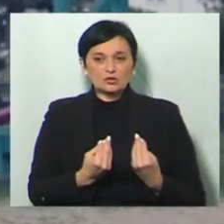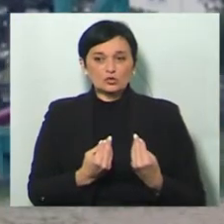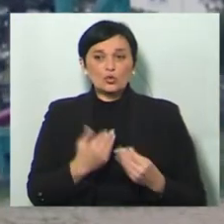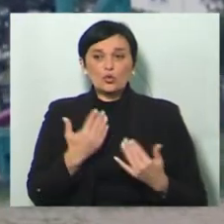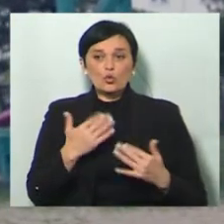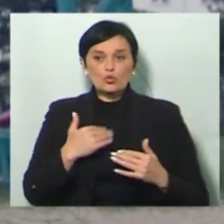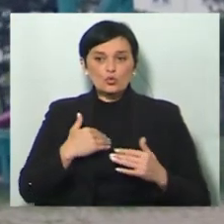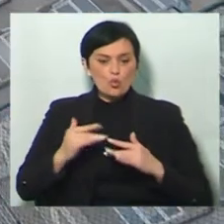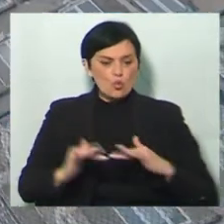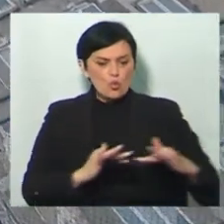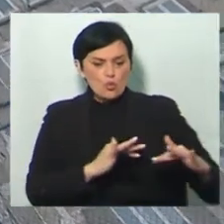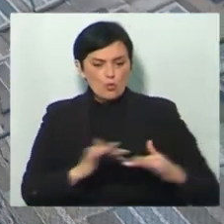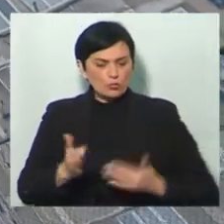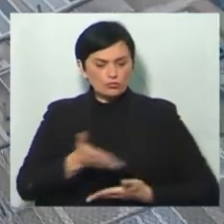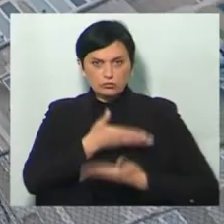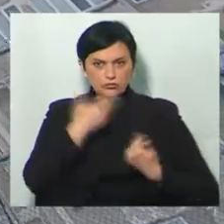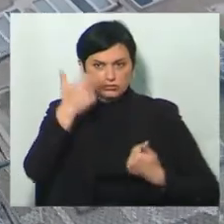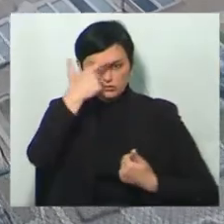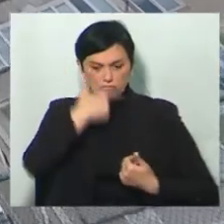Გავხდით უმოძრაოები.